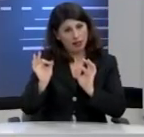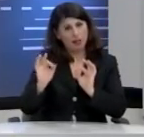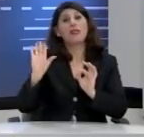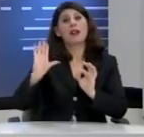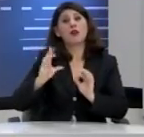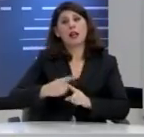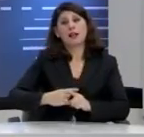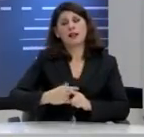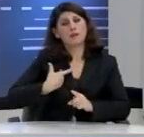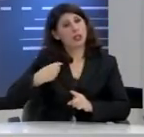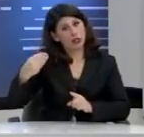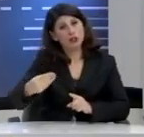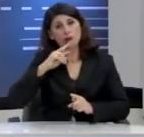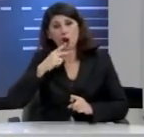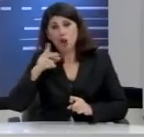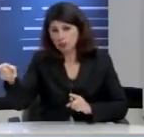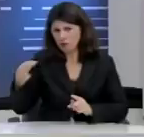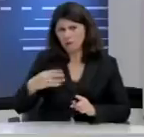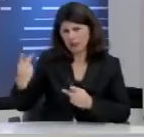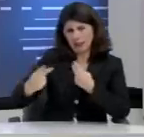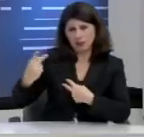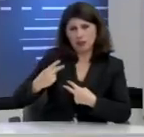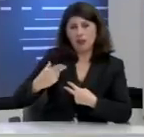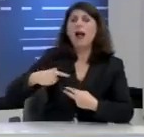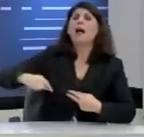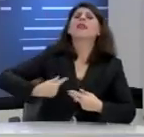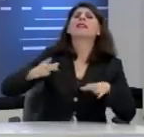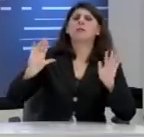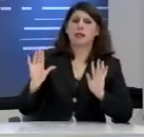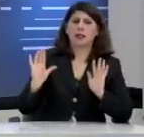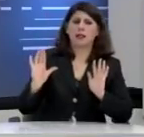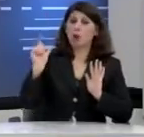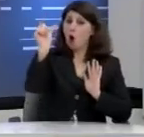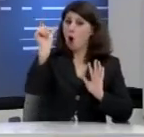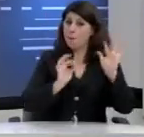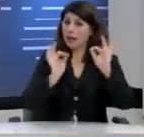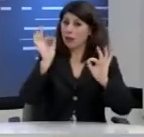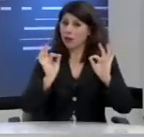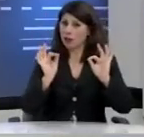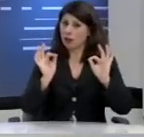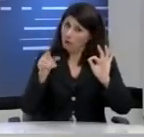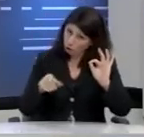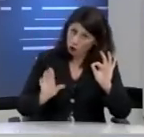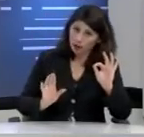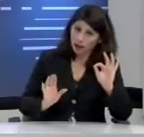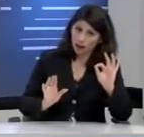δήθεν ότι έχουμε παραδώσει την γλώσσα, αυτό δεν λέτε. Δεν σας πειράζει όρος Μακεδονία, αυτός